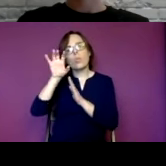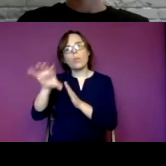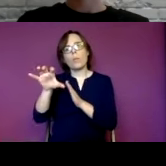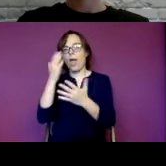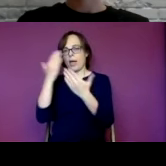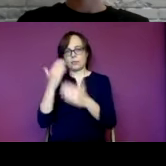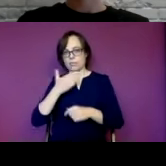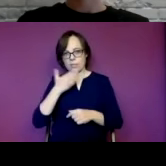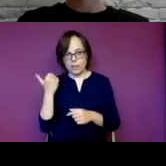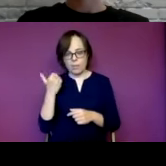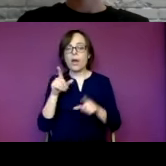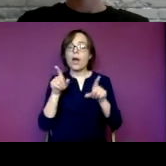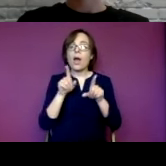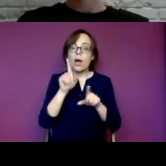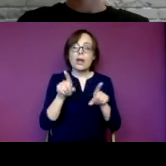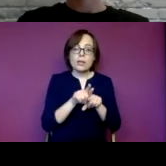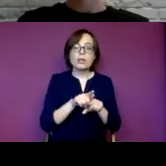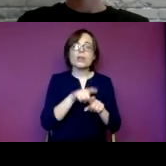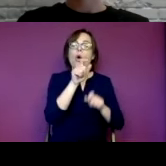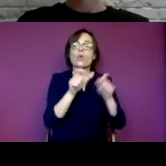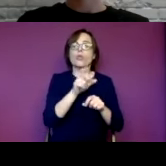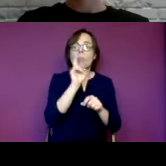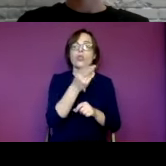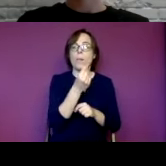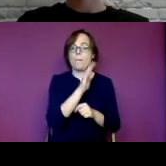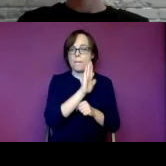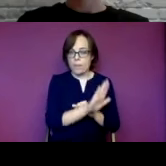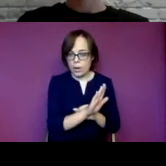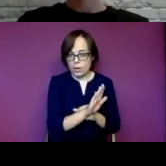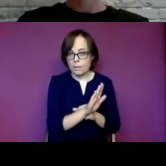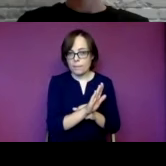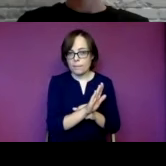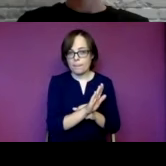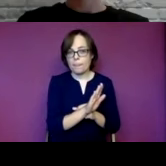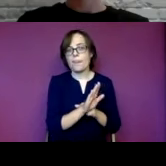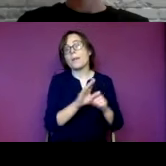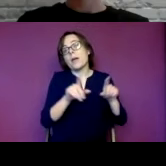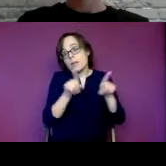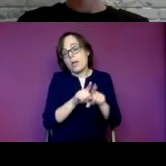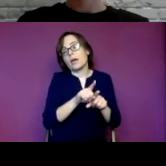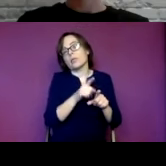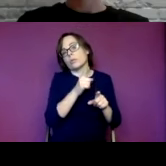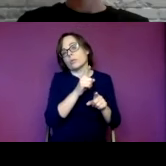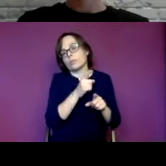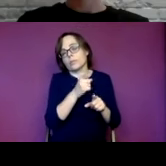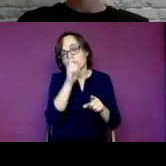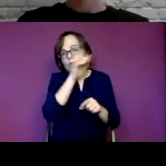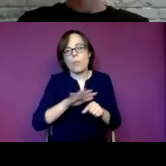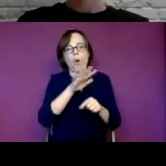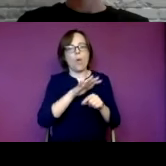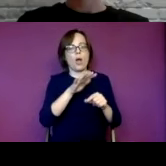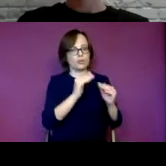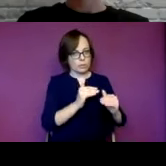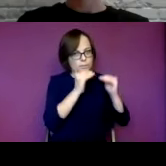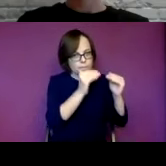problem jest taki, że osoby, które mają kapitał też finansowy, który mógłby w jakiś sposób i społeczny, który mógłby jakoś wpłynąć na rozmowę o